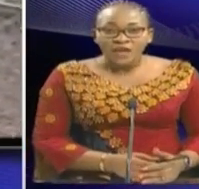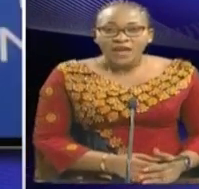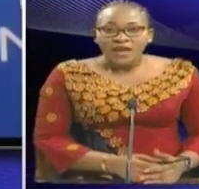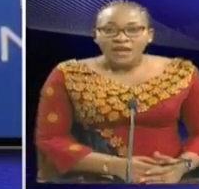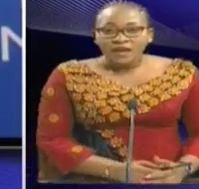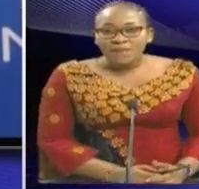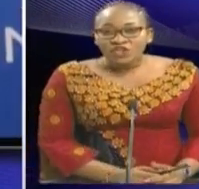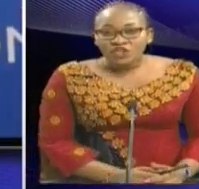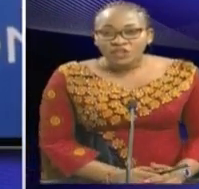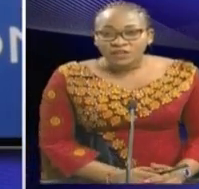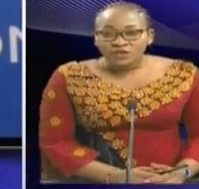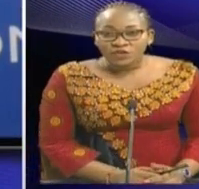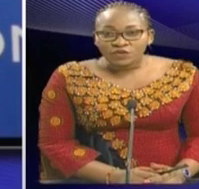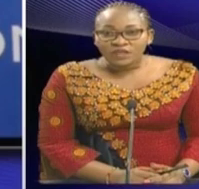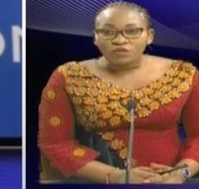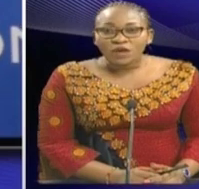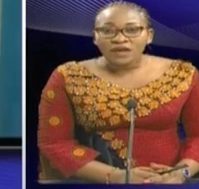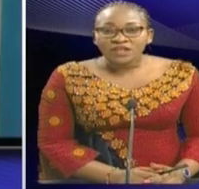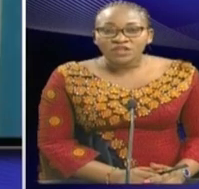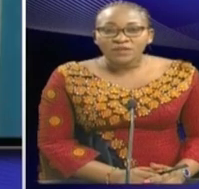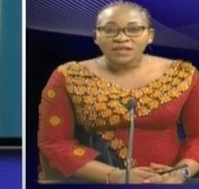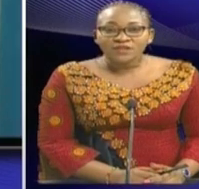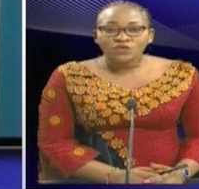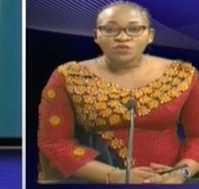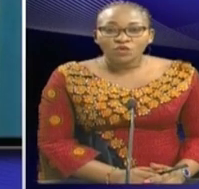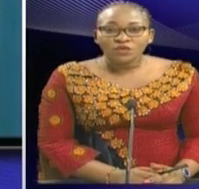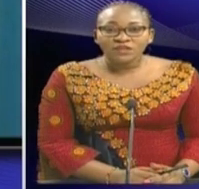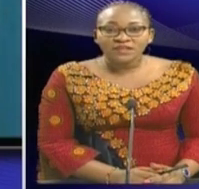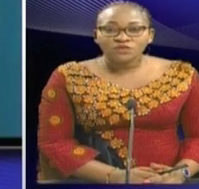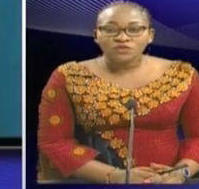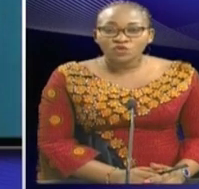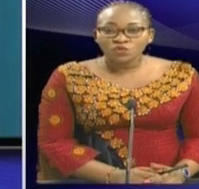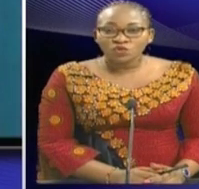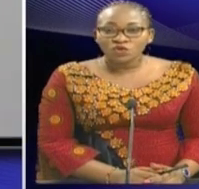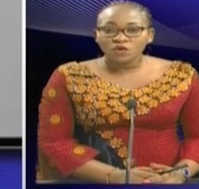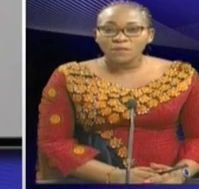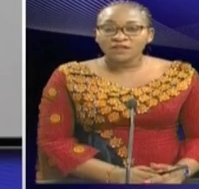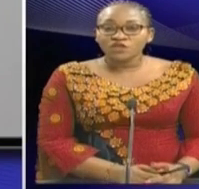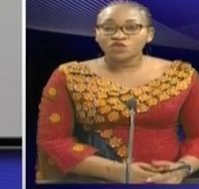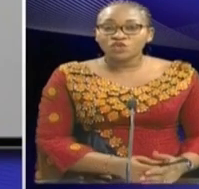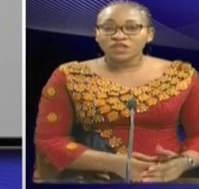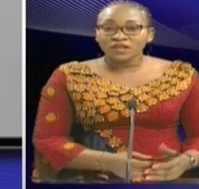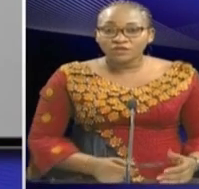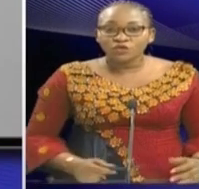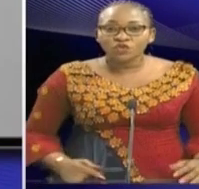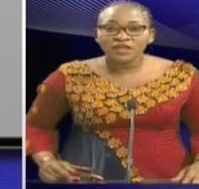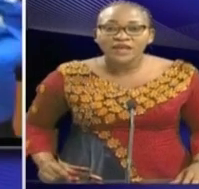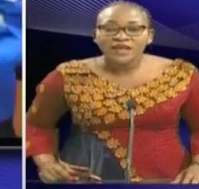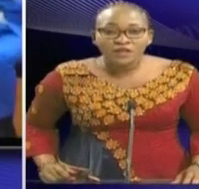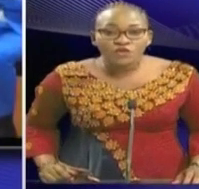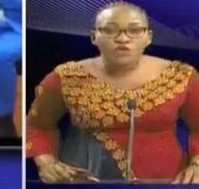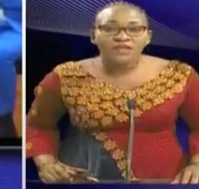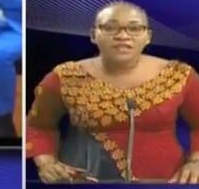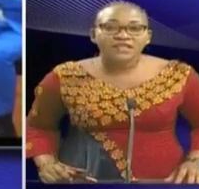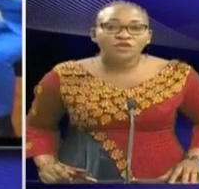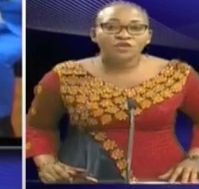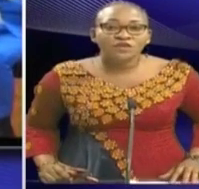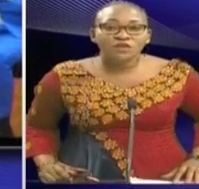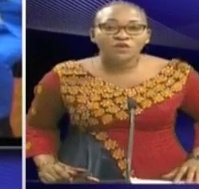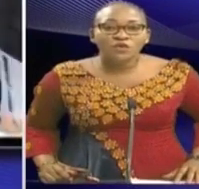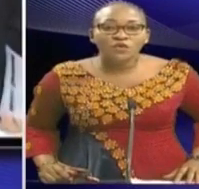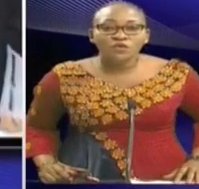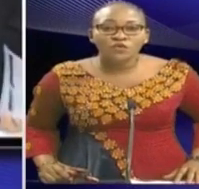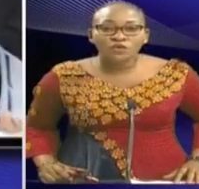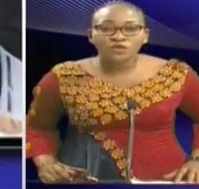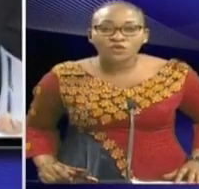la Belgique décourage l'immigration clandestine sur son sol par des sujets étrangers les Congolais désiraient de